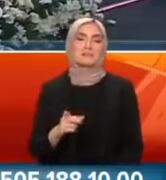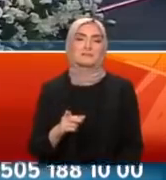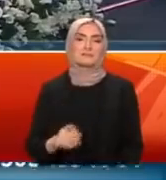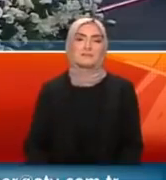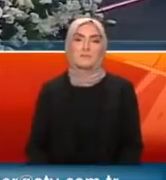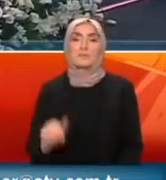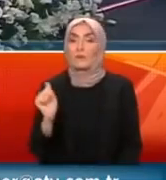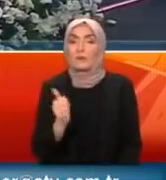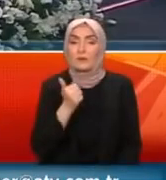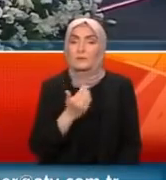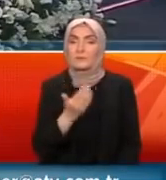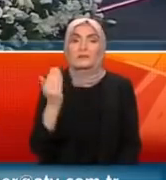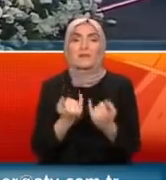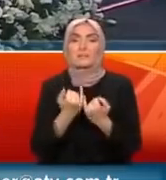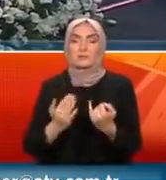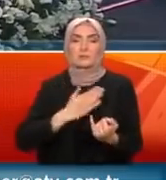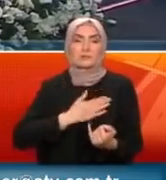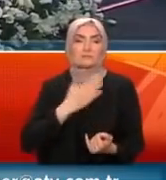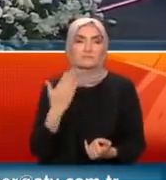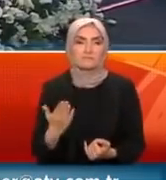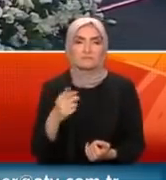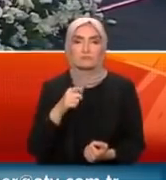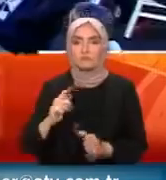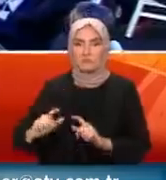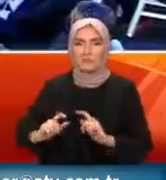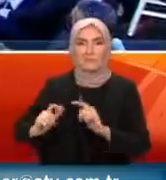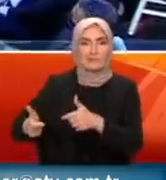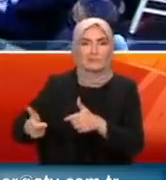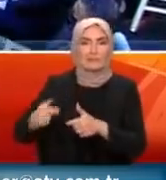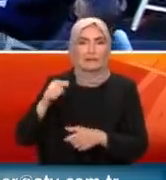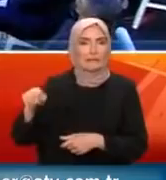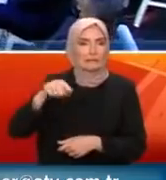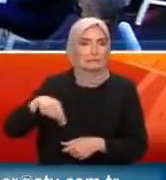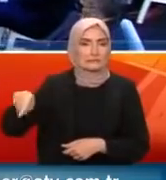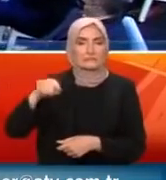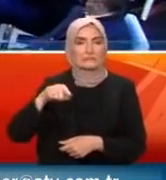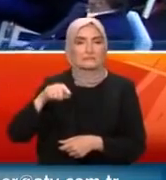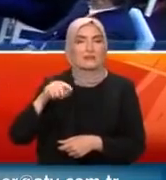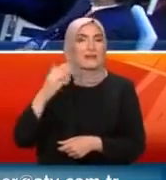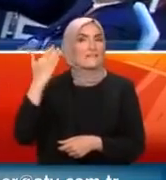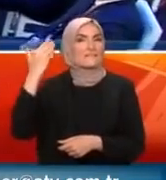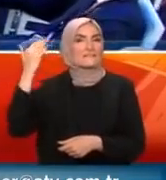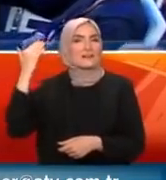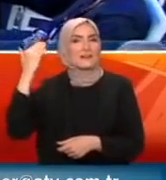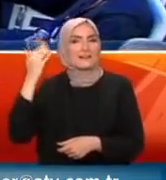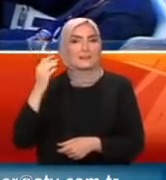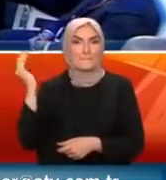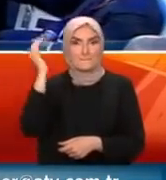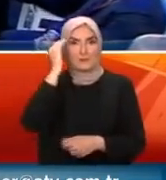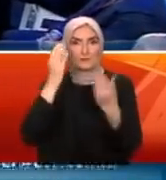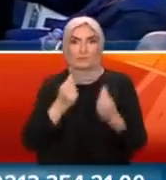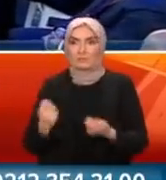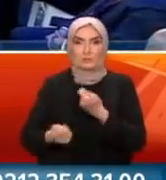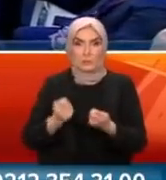değerli kardeşlerim bu iftira furyasının o zamanlar başını çekenler Tıpkı